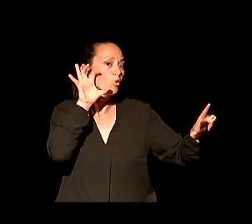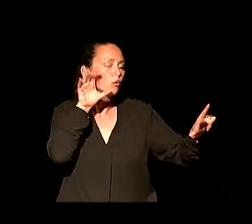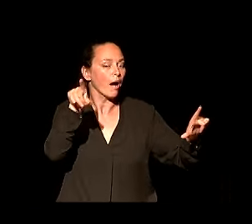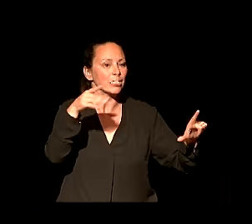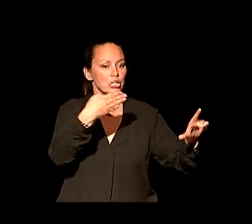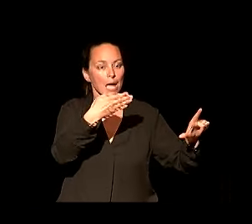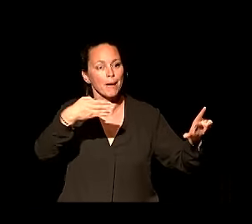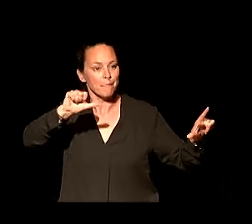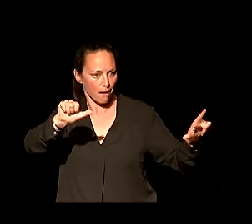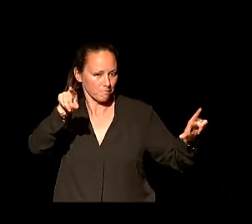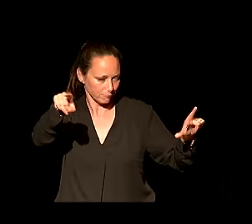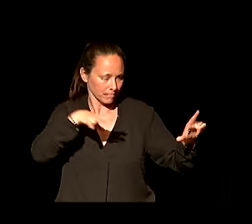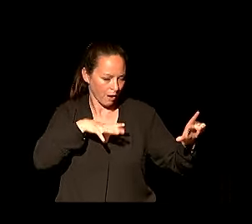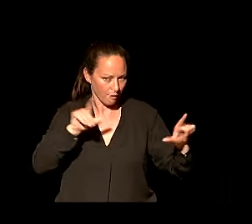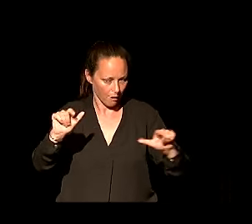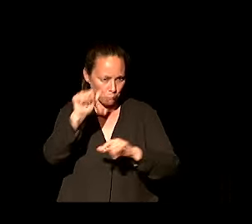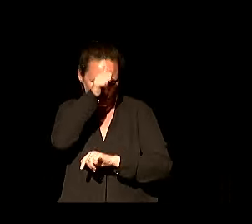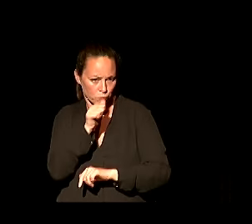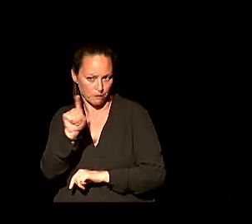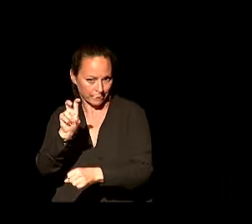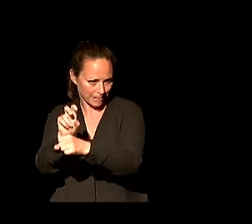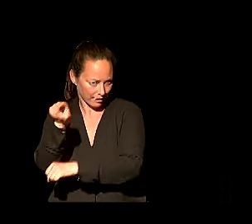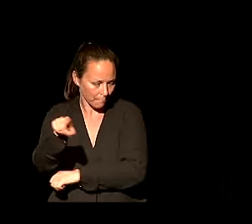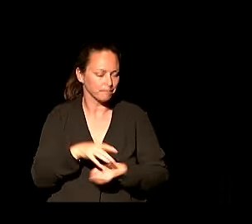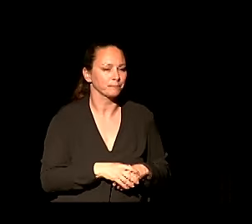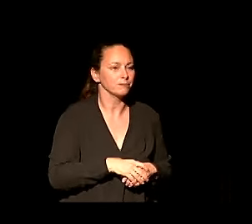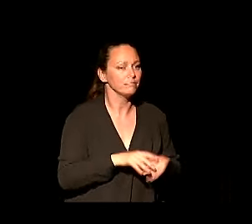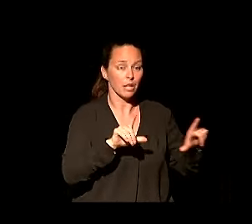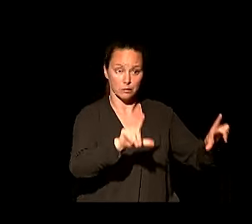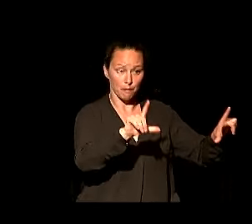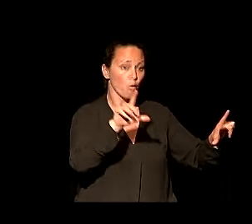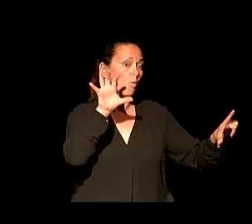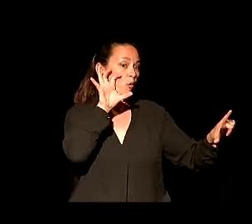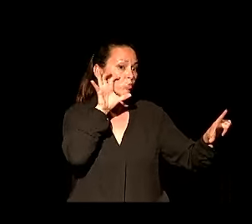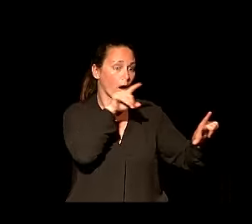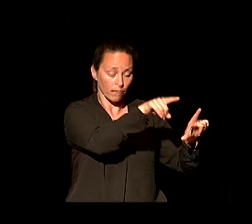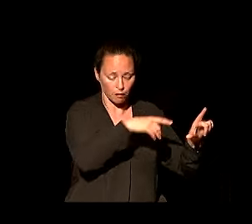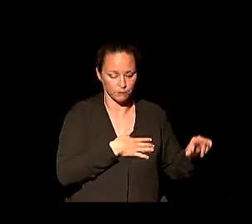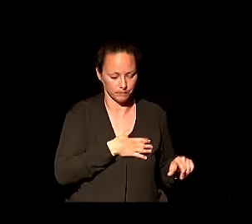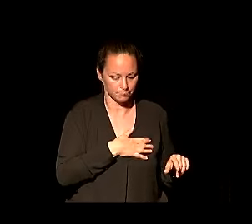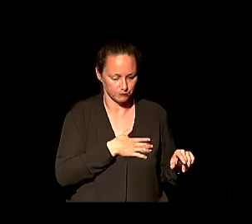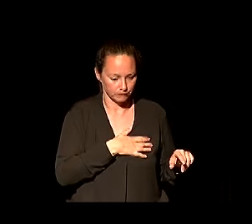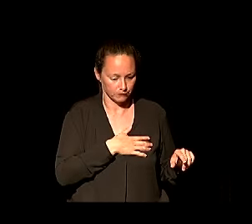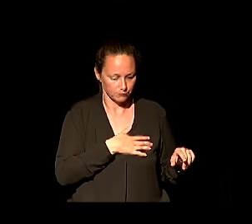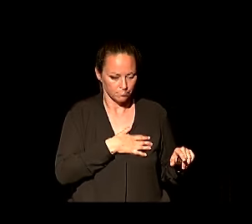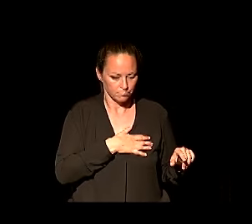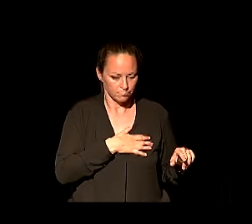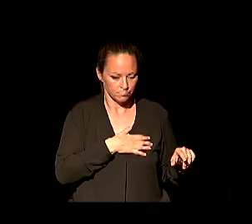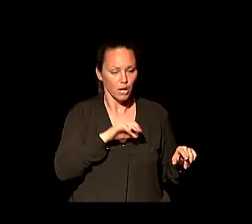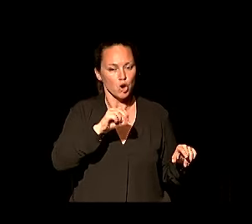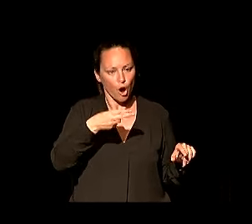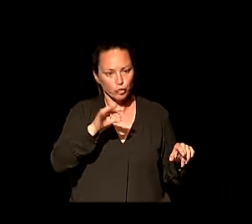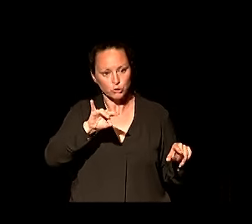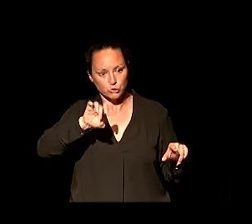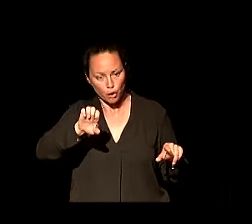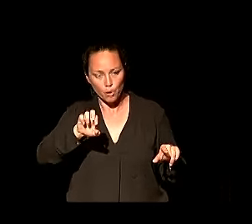Metropolitan Museum of Art. Et donc, c'est des toiles qui, ici, donc, On the Riviera de Walter Lang de